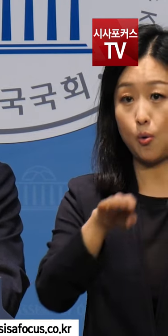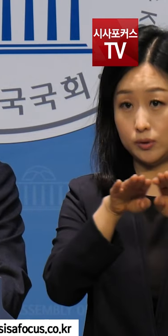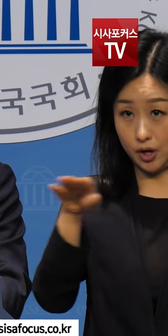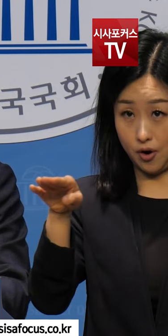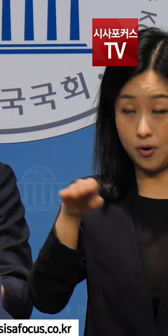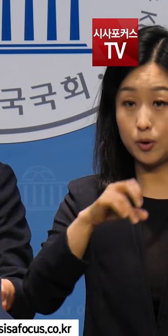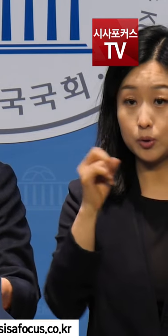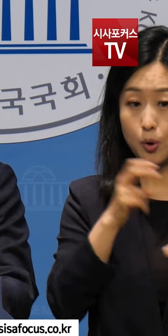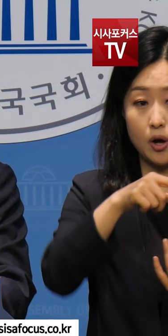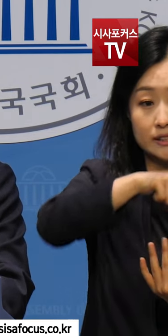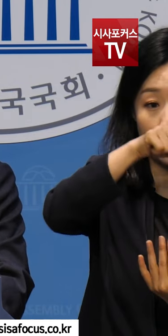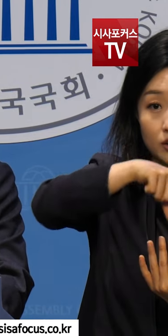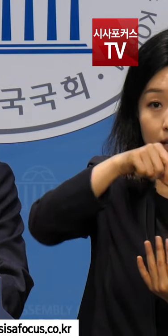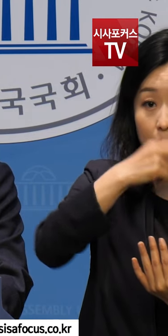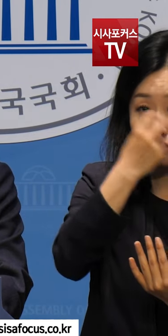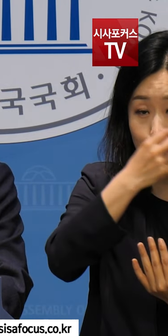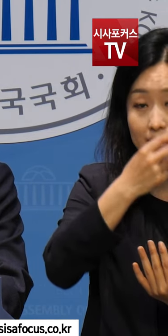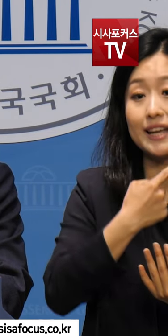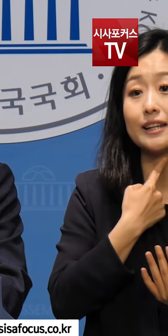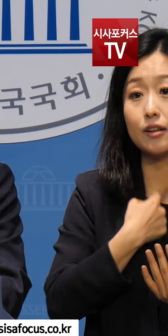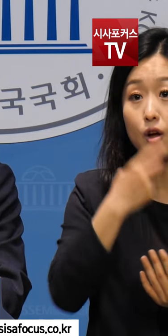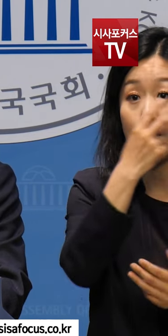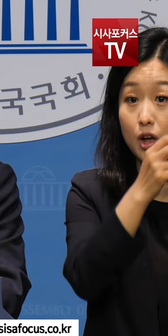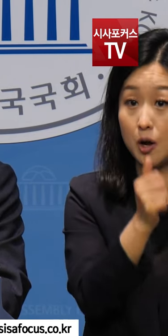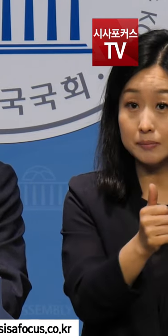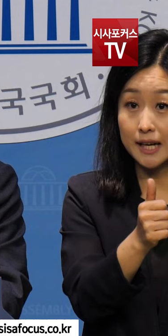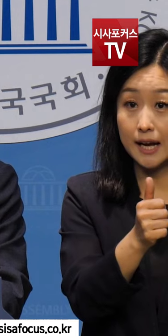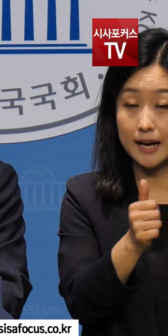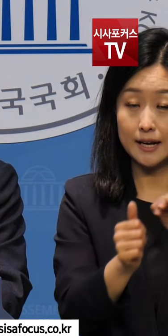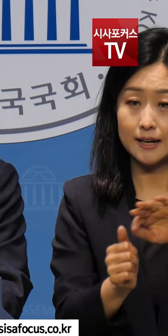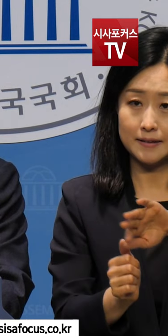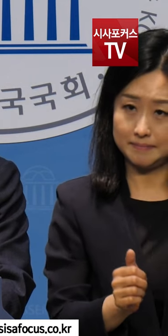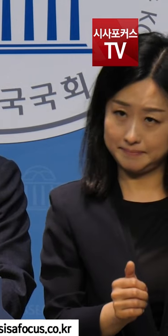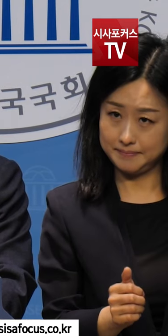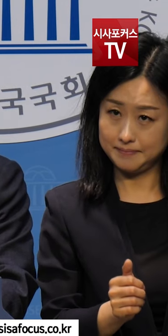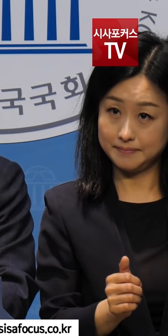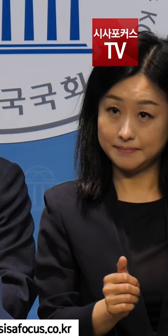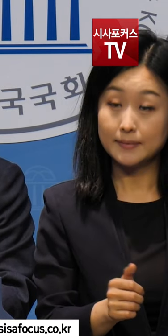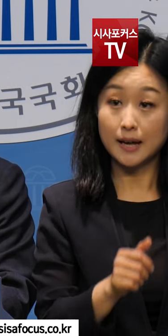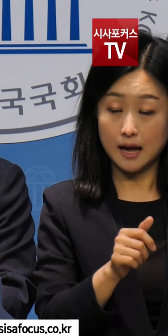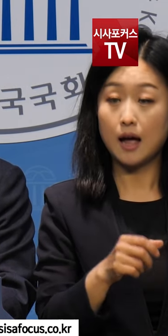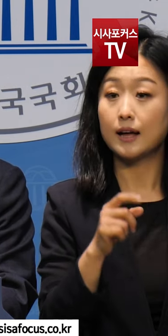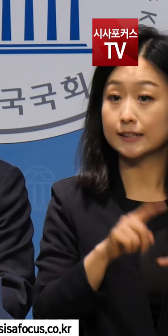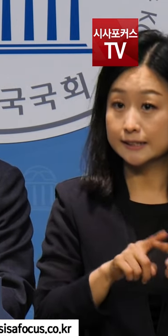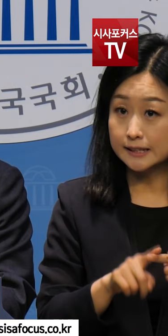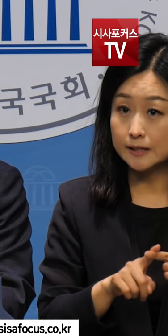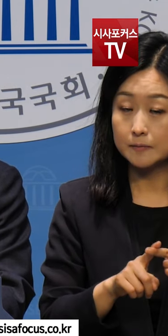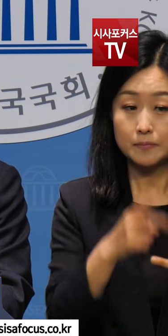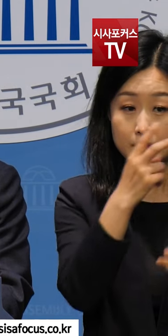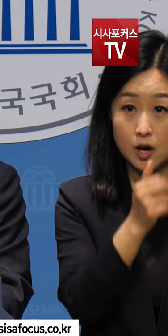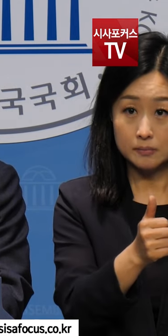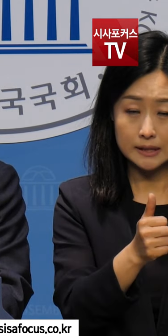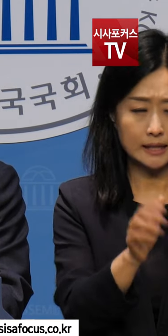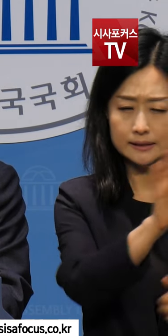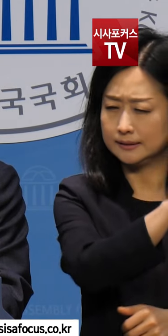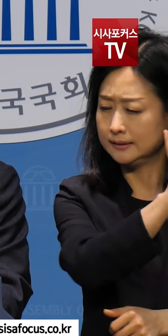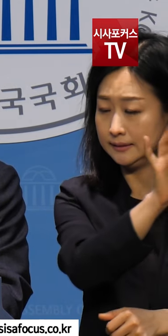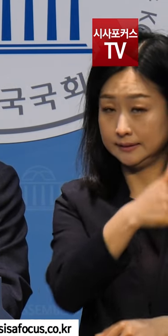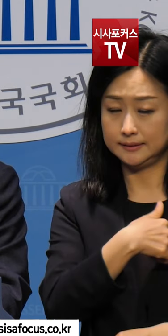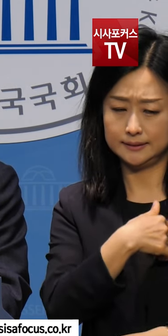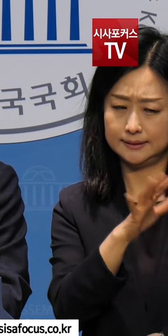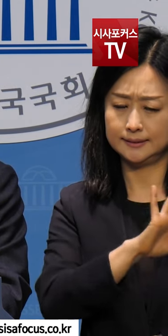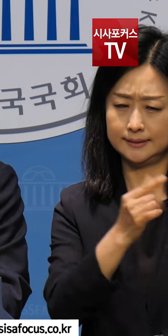확보하고 선택적 수사를 일삼는 검찰을 개혁하기 위해 검사도 기피할 수 있어야 한다는